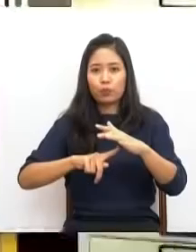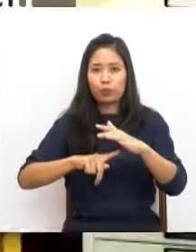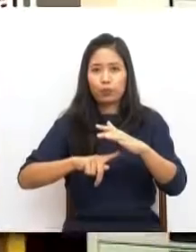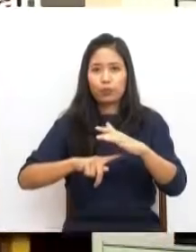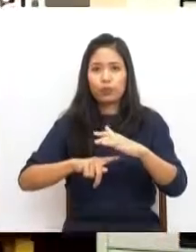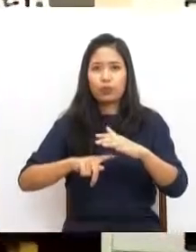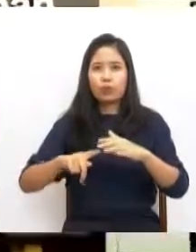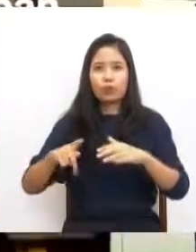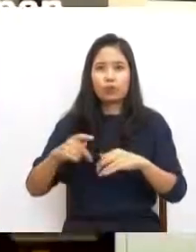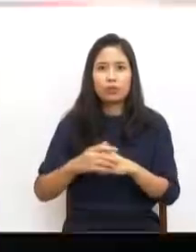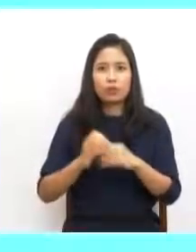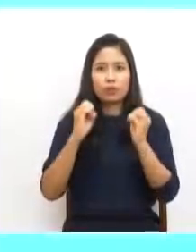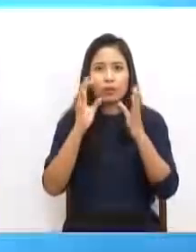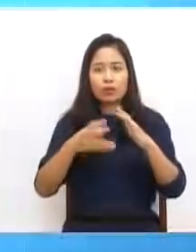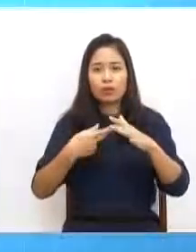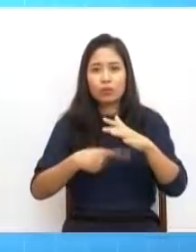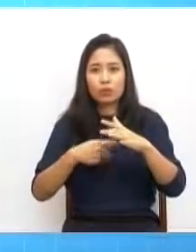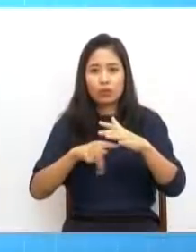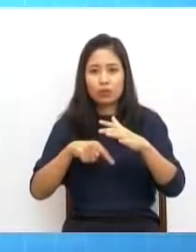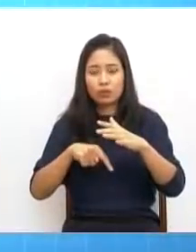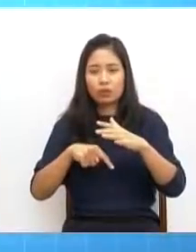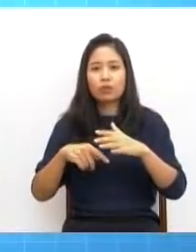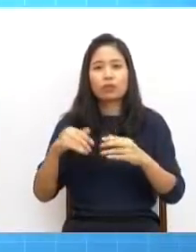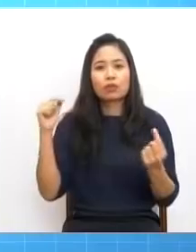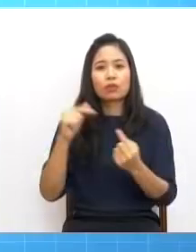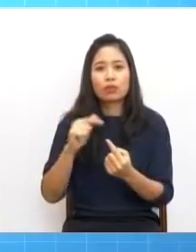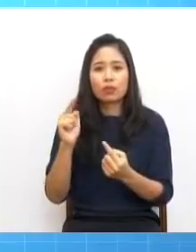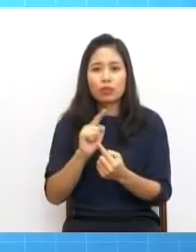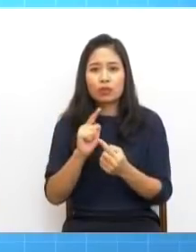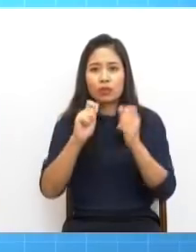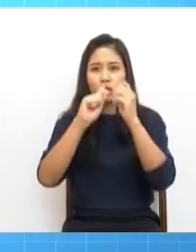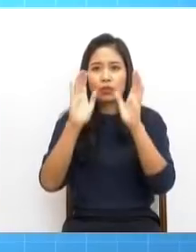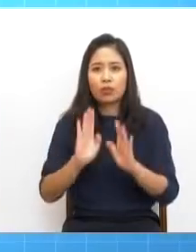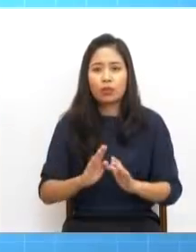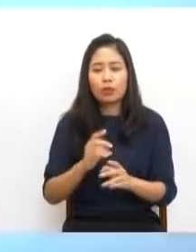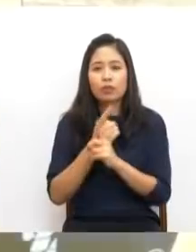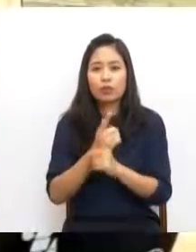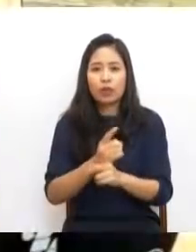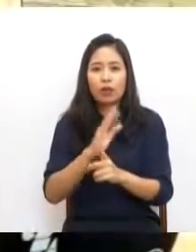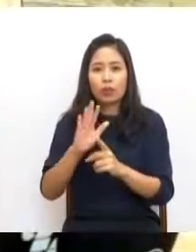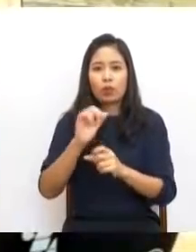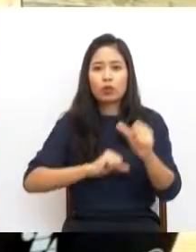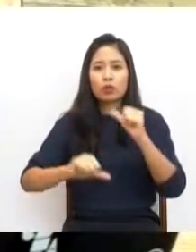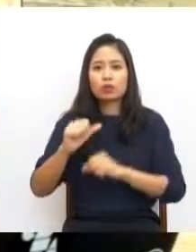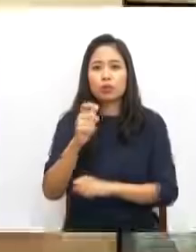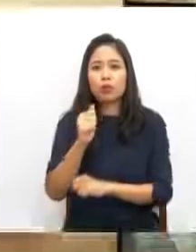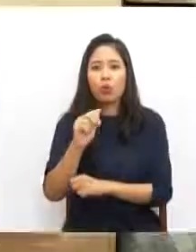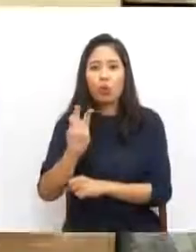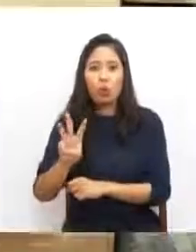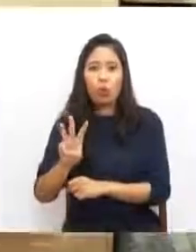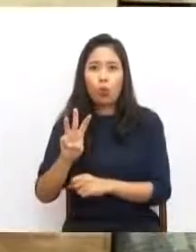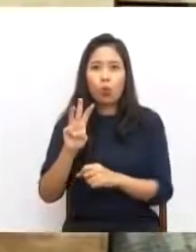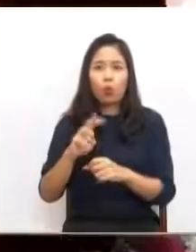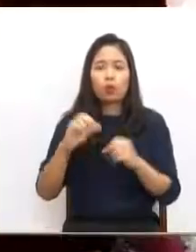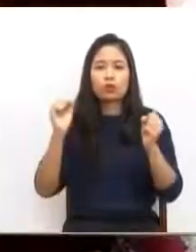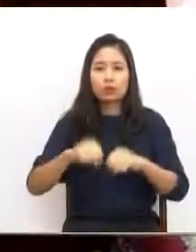ธีที่เราเรียนรู้กันเนี่ยค่ะเราตอนแรกสุดเลยของการทำการอบรมเนี่ยเราเอาแค่คุณครูวิทย์แต่เรามองว่าการเรียนรู้จะต้องเป็นแบ